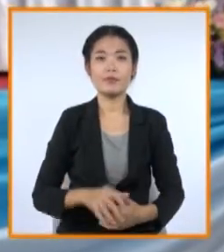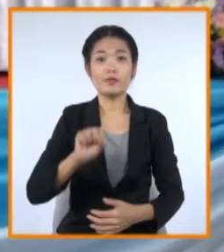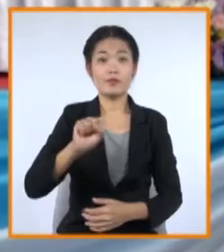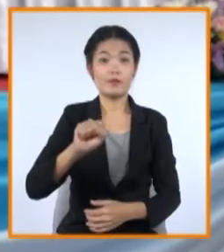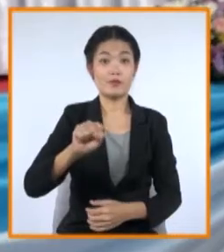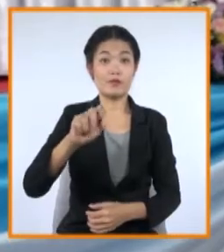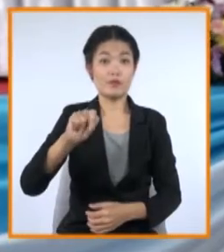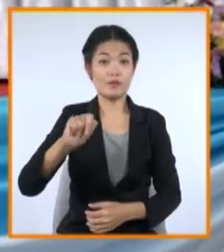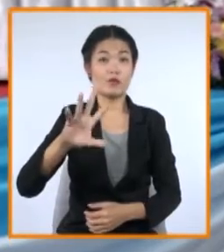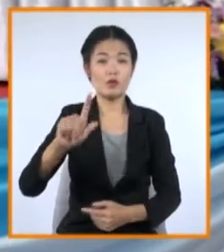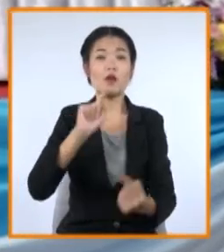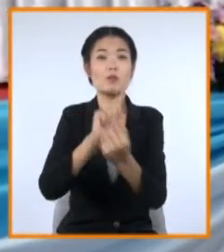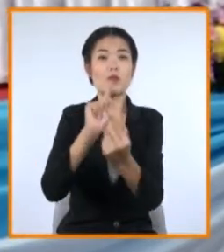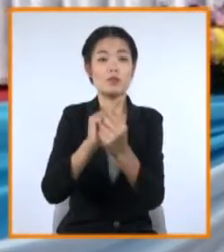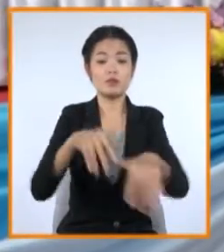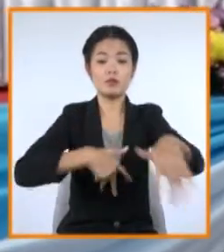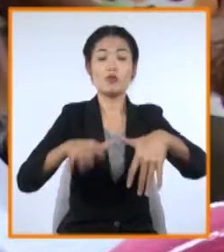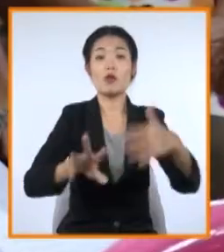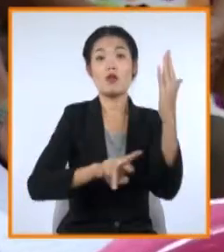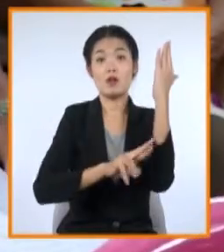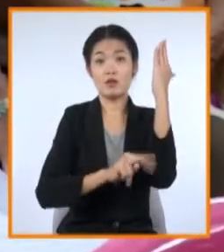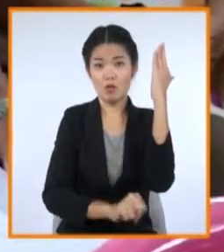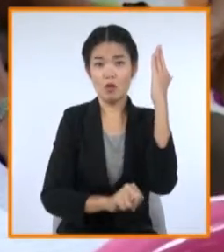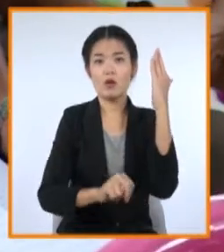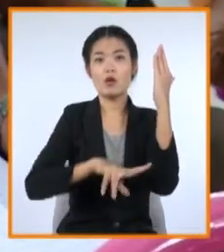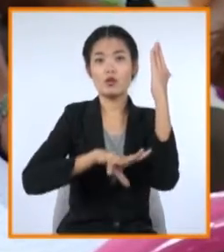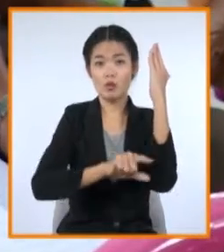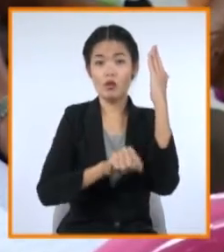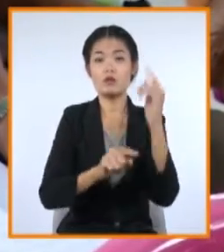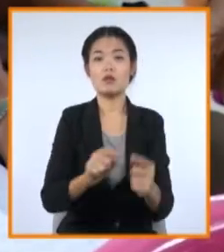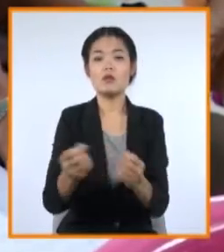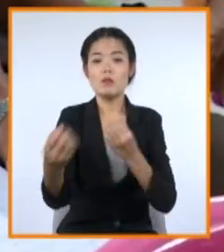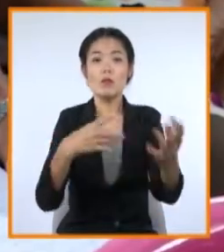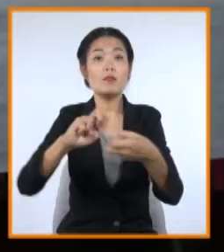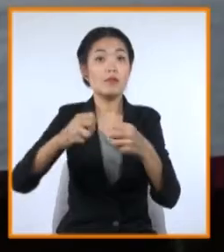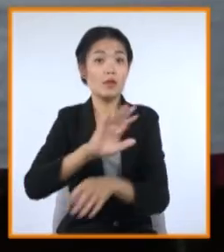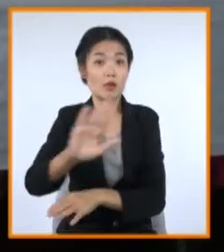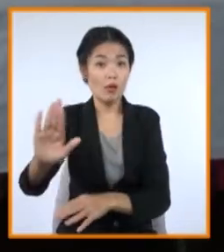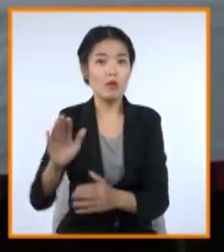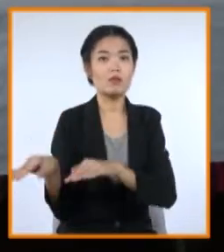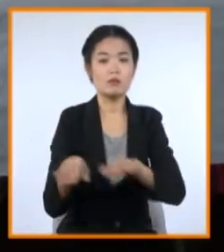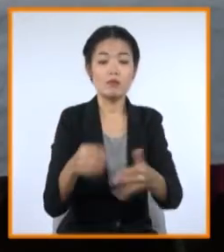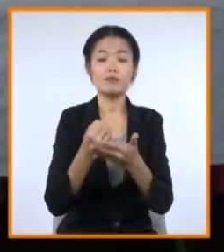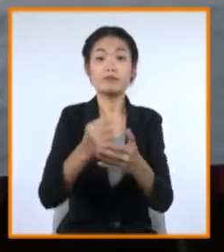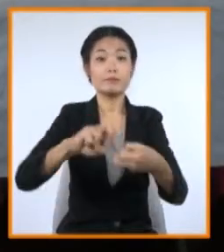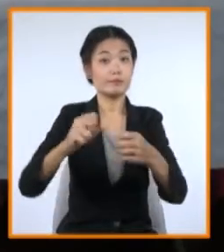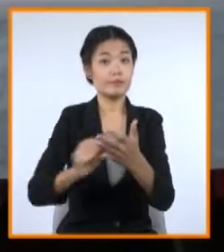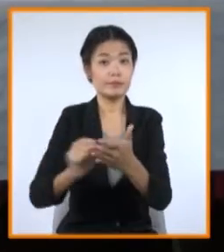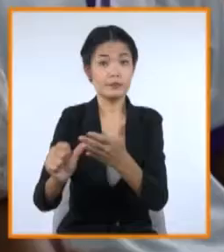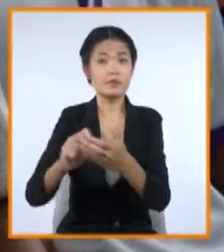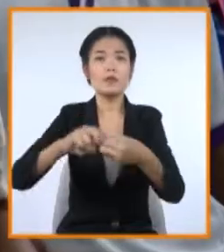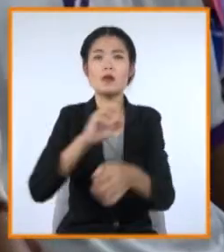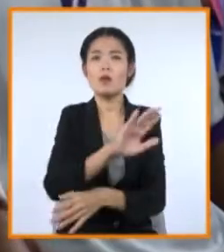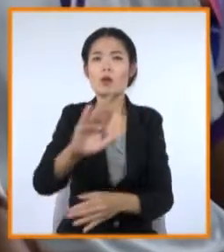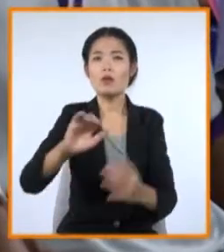บัญญัติแห่งชาติพบชาวระนองและชุมพรรับฟังปัญหาภาคประชาชนพร้อมติดตามแก้ปัญหาของหน่วยงานภาครัฐซึ่งปัญหาส่วน